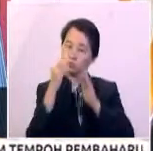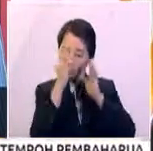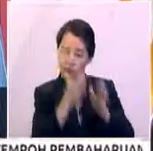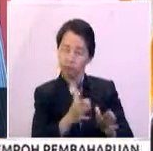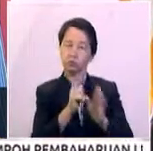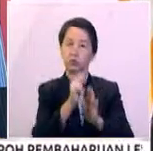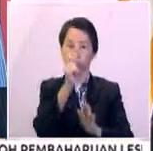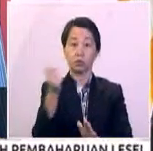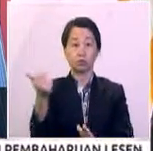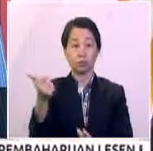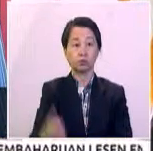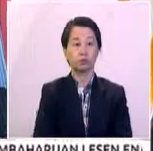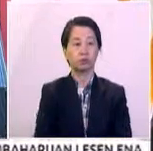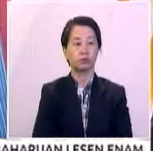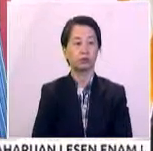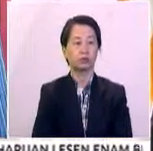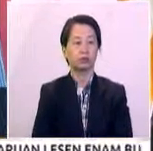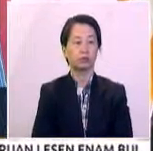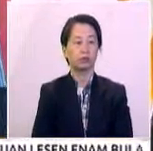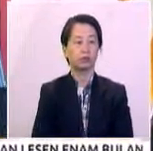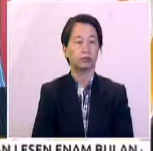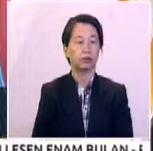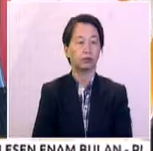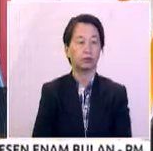tinggi. Jadi,